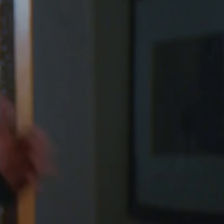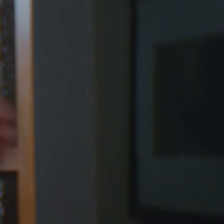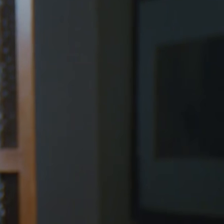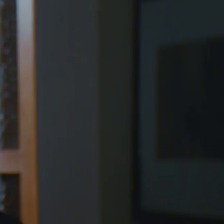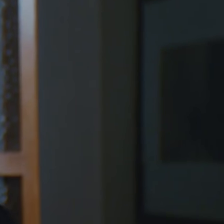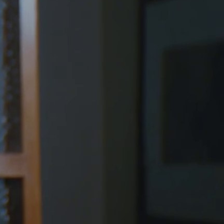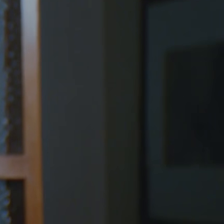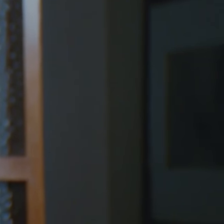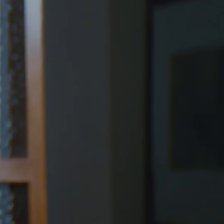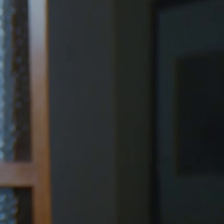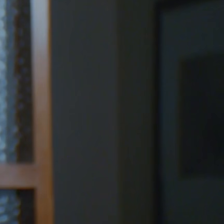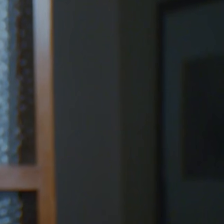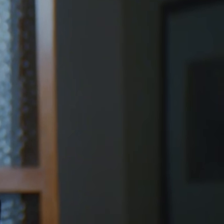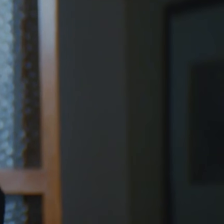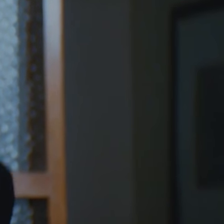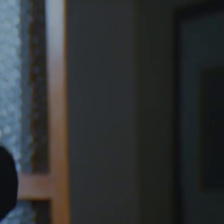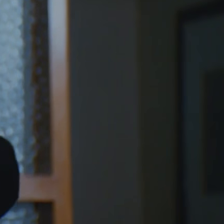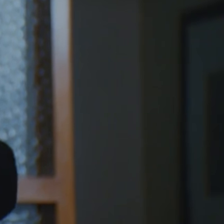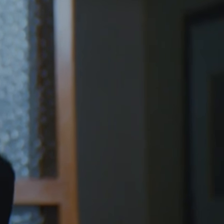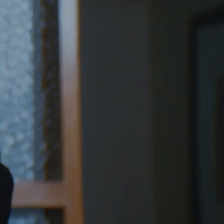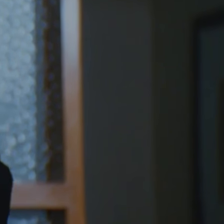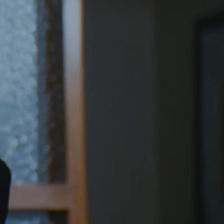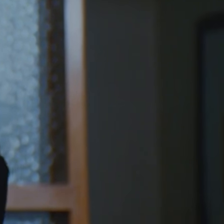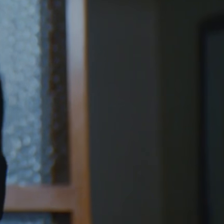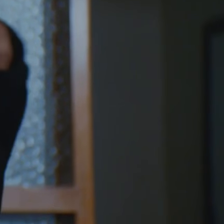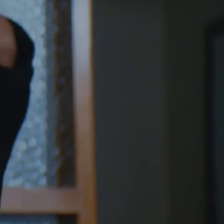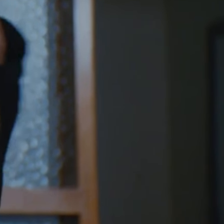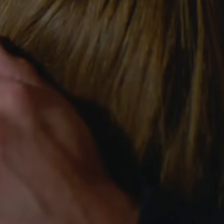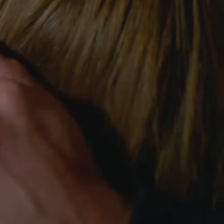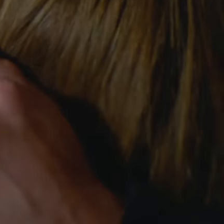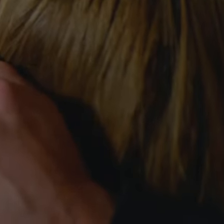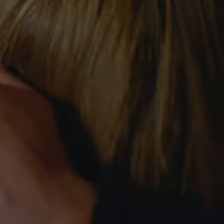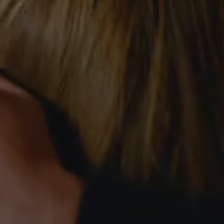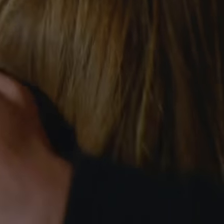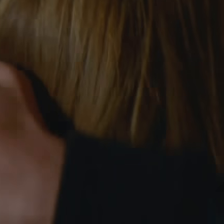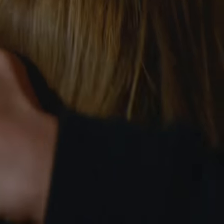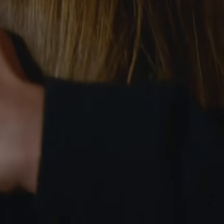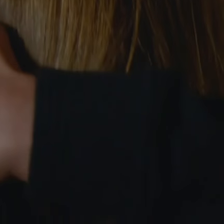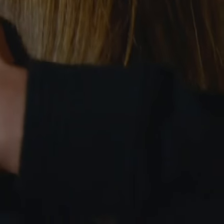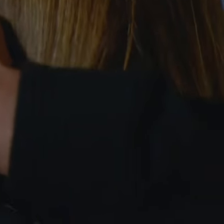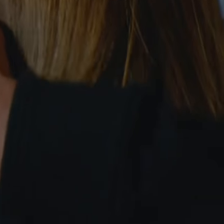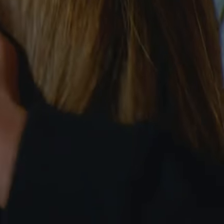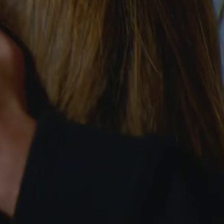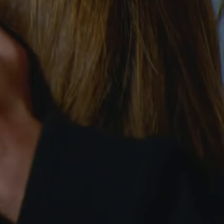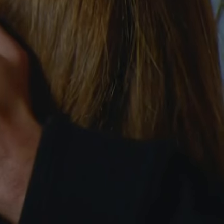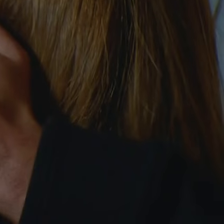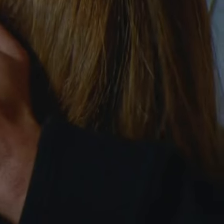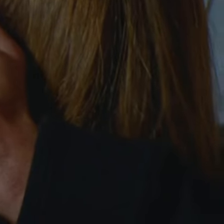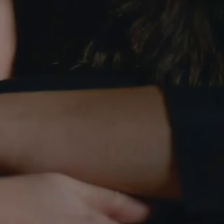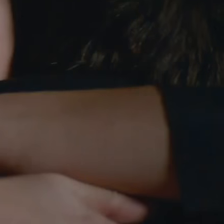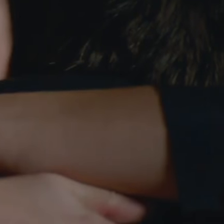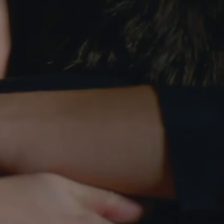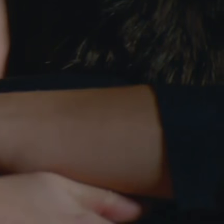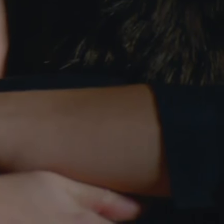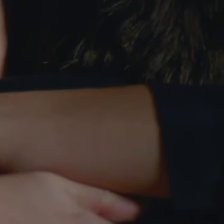Dayanamayıp boynuna sarıldı. Tarık kollarının arasında sarıp saçlarını sıkarak kokluyor. Hıdır mutlu. Gözlerini yumarak